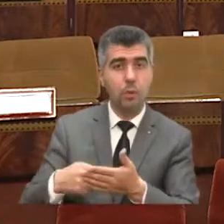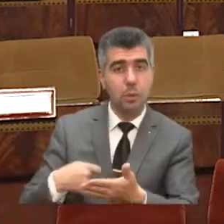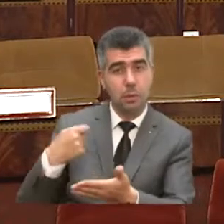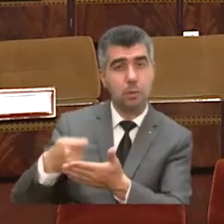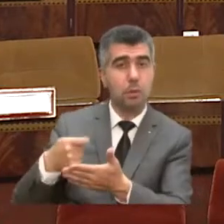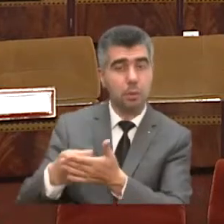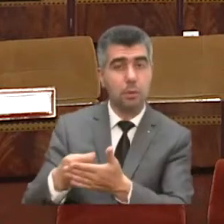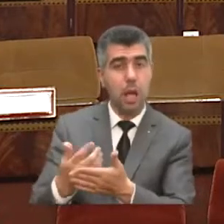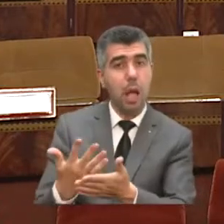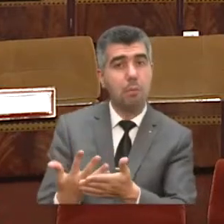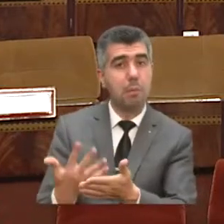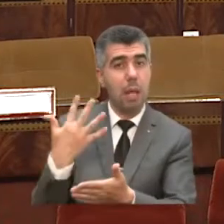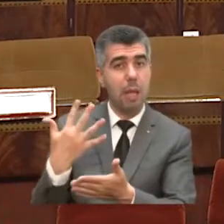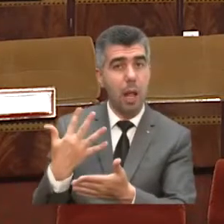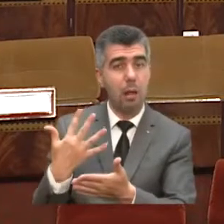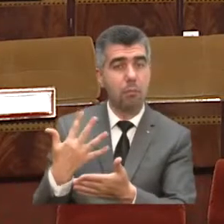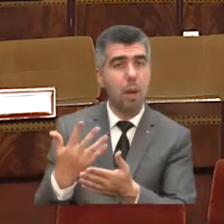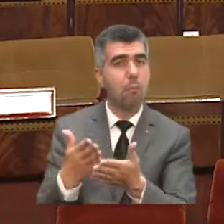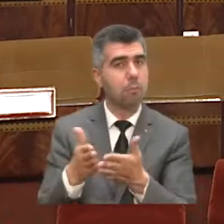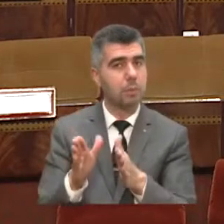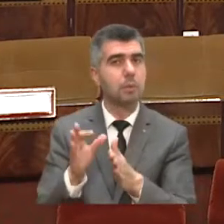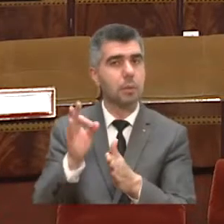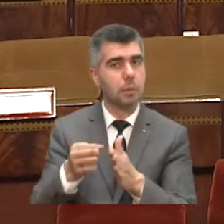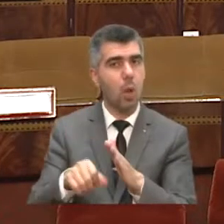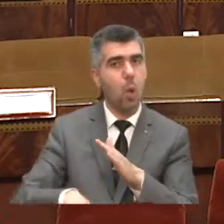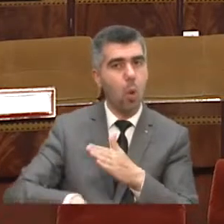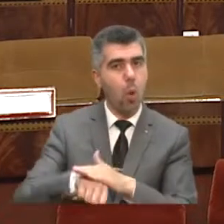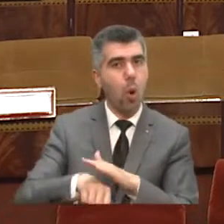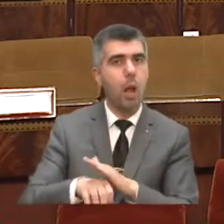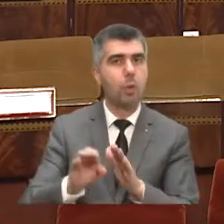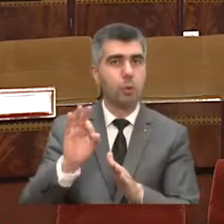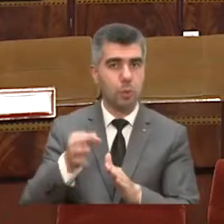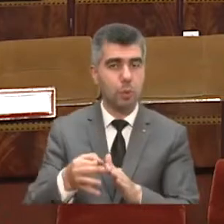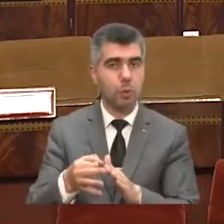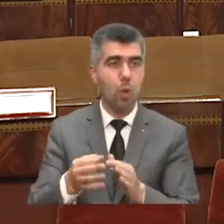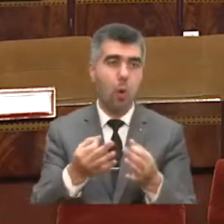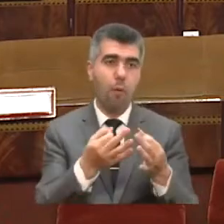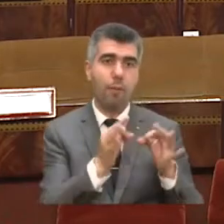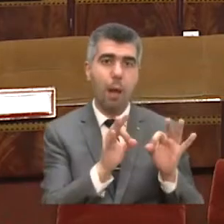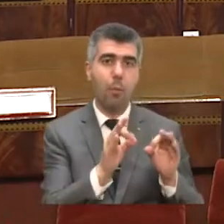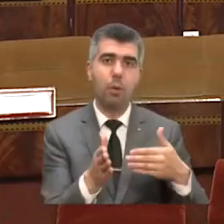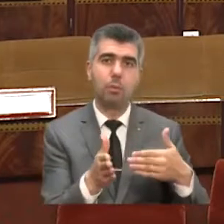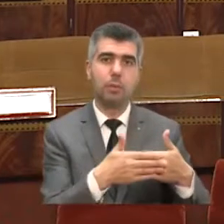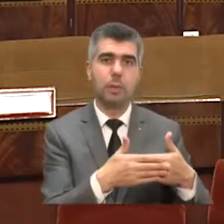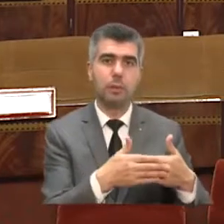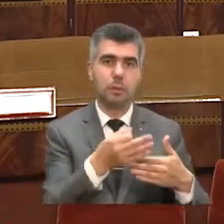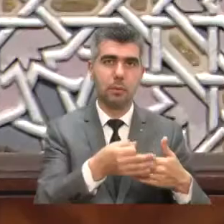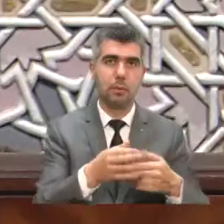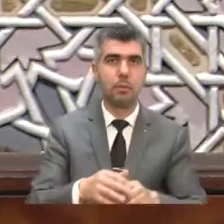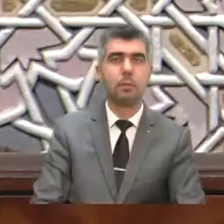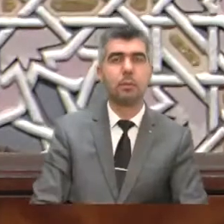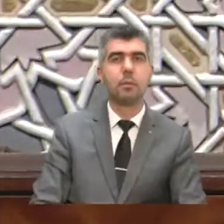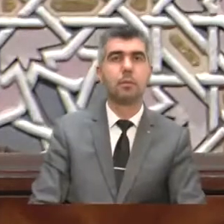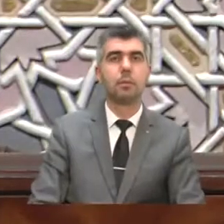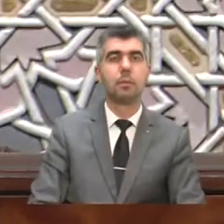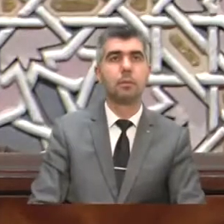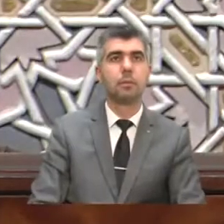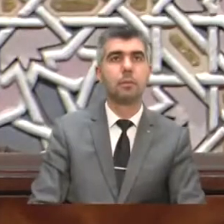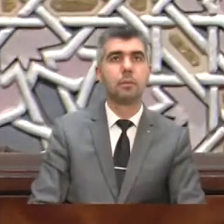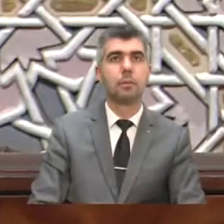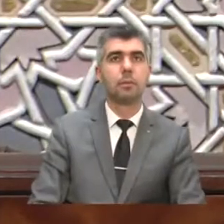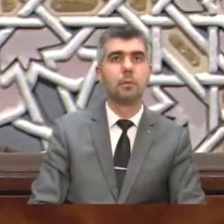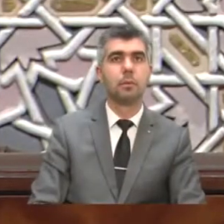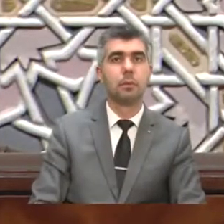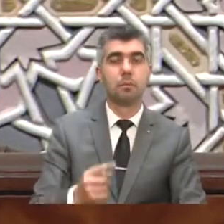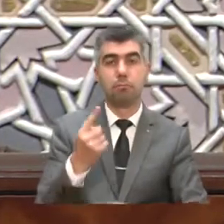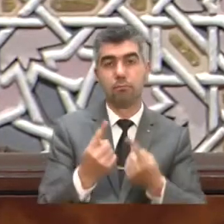درهم مفتوحين اليوم ملاعب القرب، وهذو اللي ما تيخلص اللي هما ملاعب مجانيه لفائده المواطنين مسدودين؟ شكرا. شكرا. هل هناك